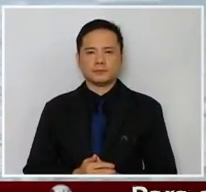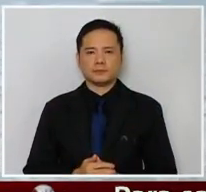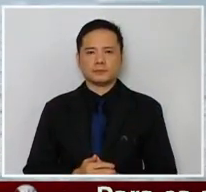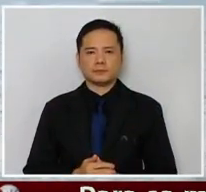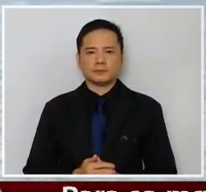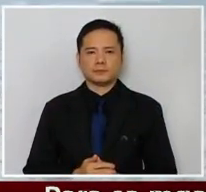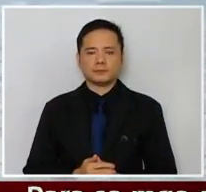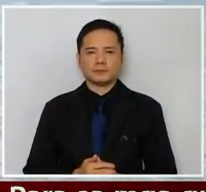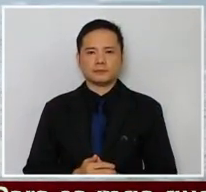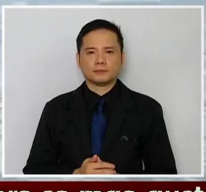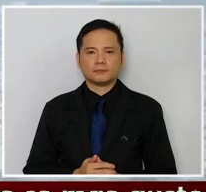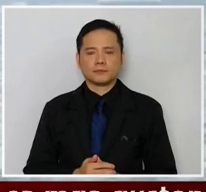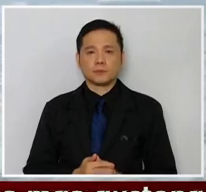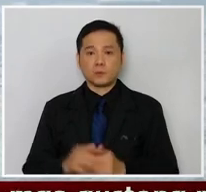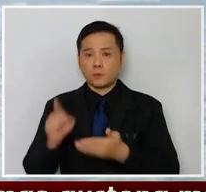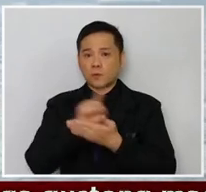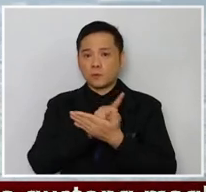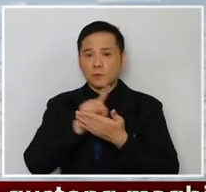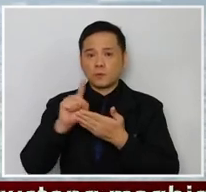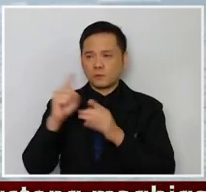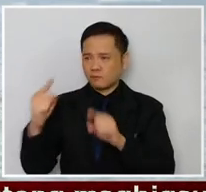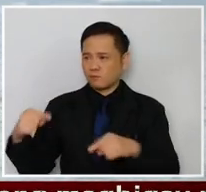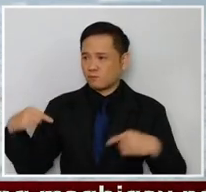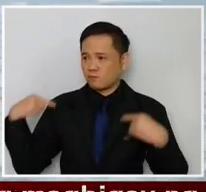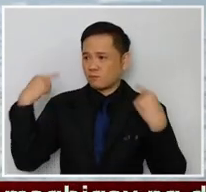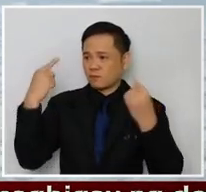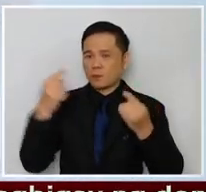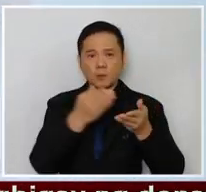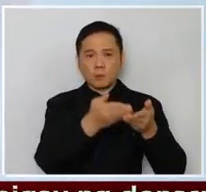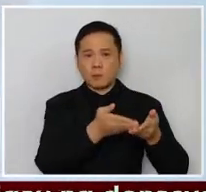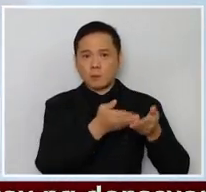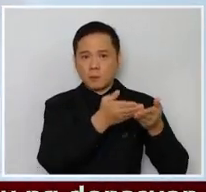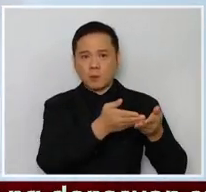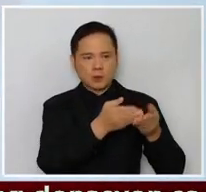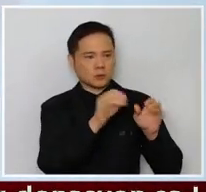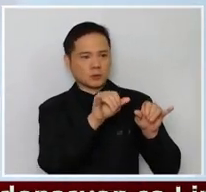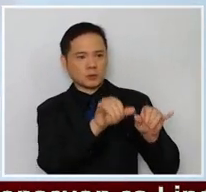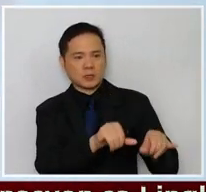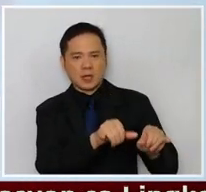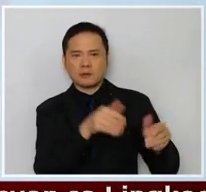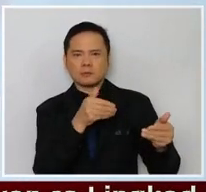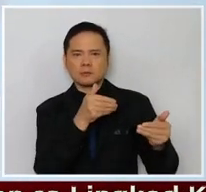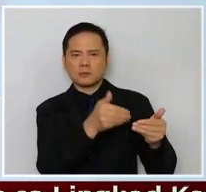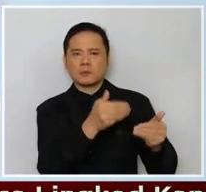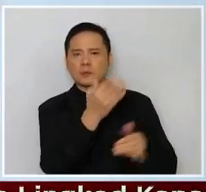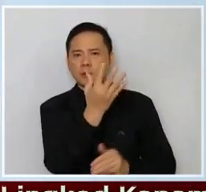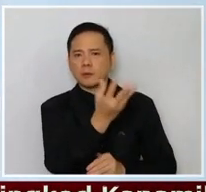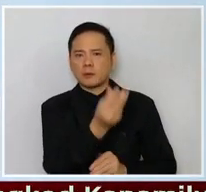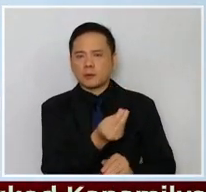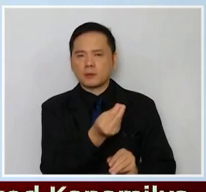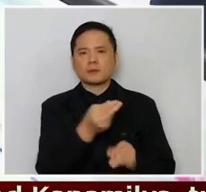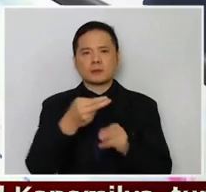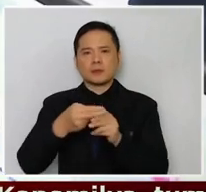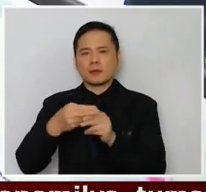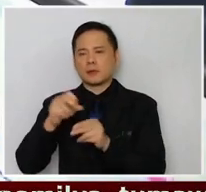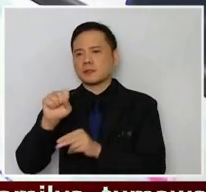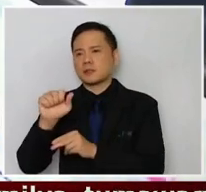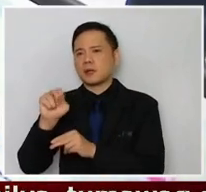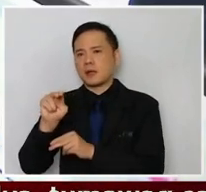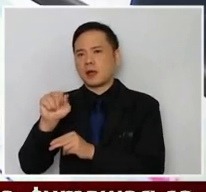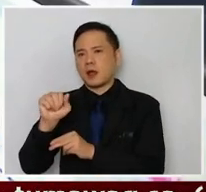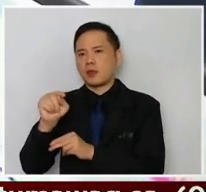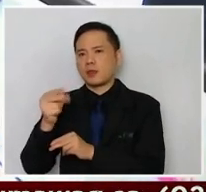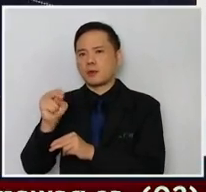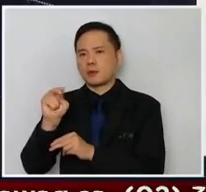Halos isang linggo nang nakaangkla sa karagatang sakop ng Bawan, Batangas ang barkong St. Anthony de Padua ng Tugo. Mula sa